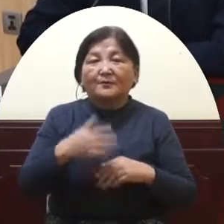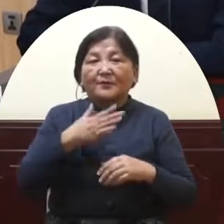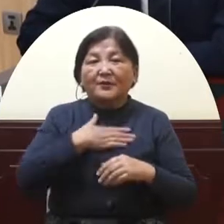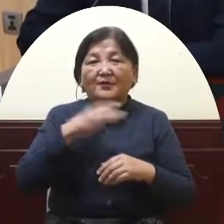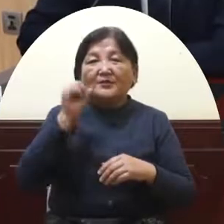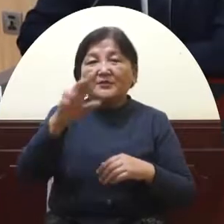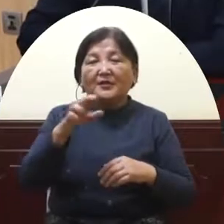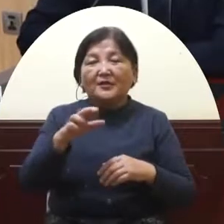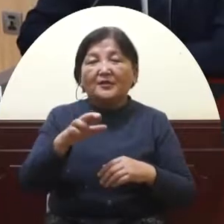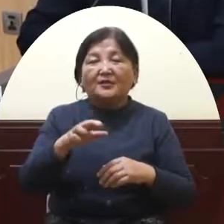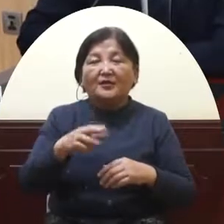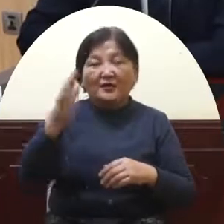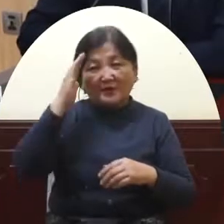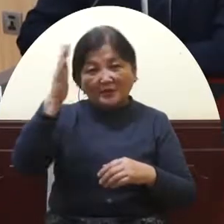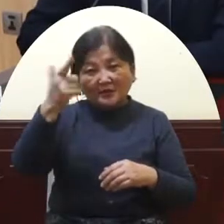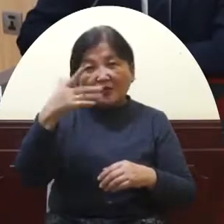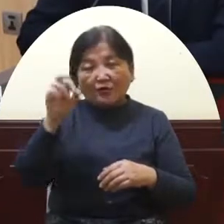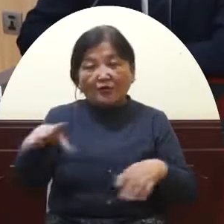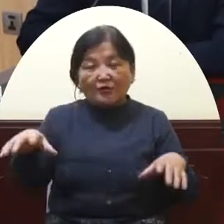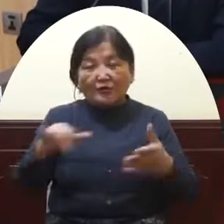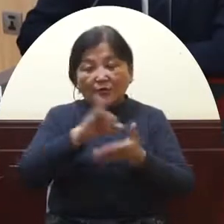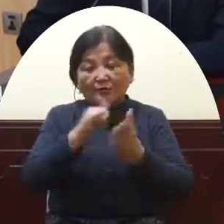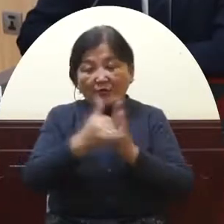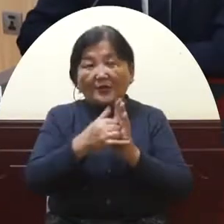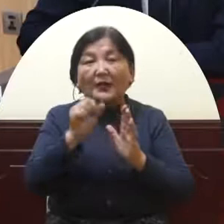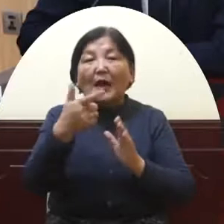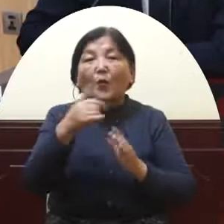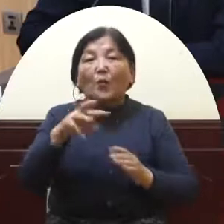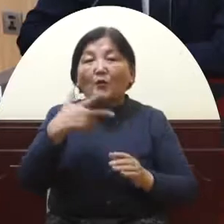миний саяны илтгэлийн агуулга бол улс төрийн намууд